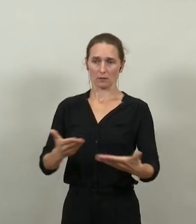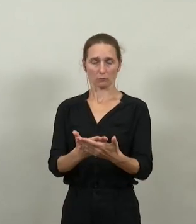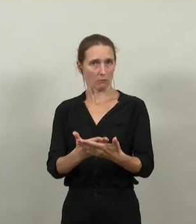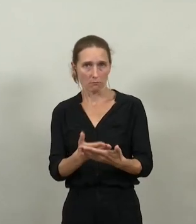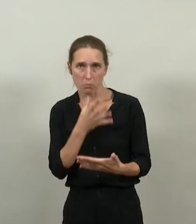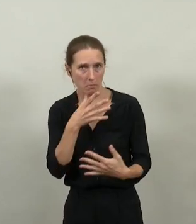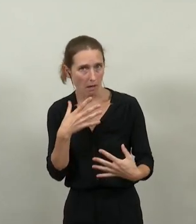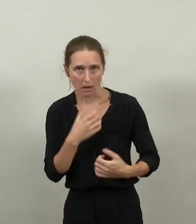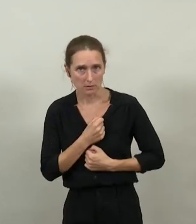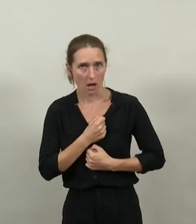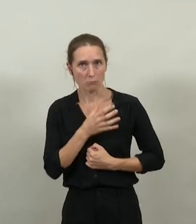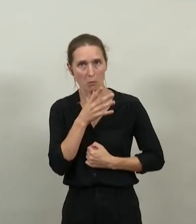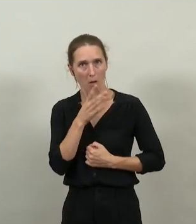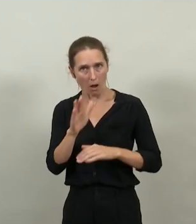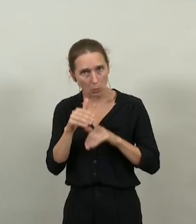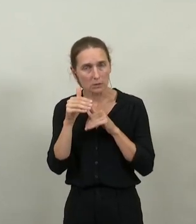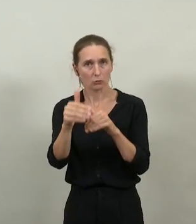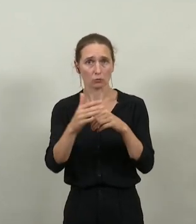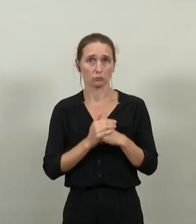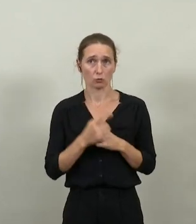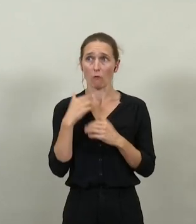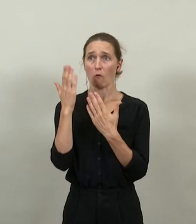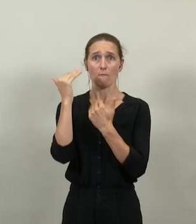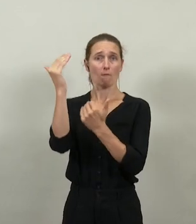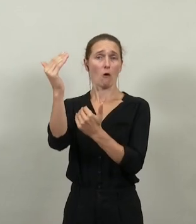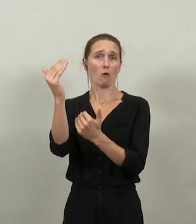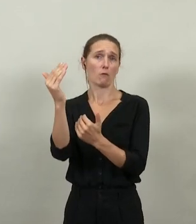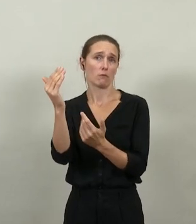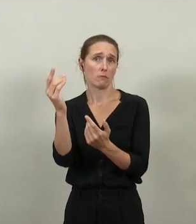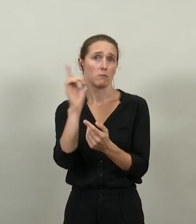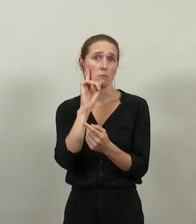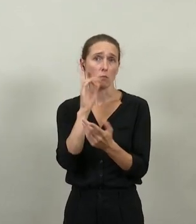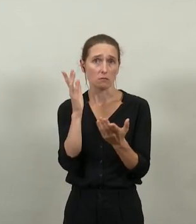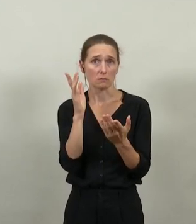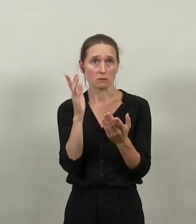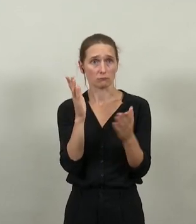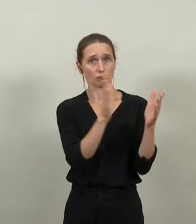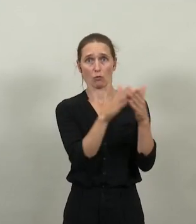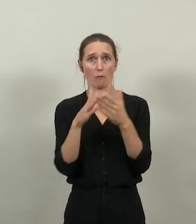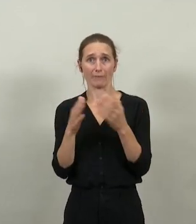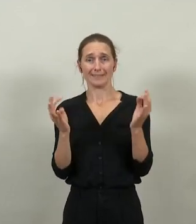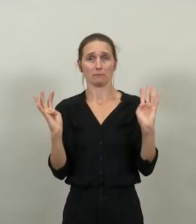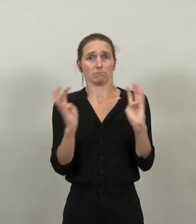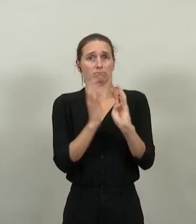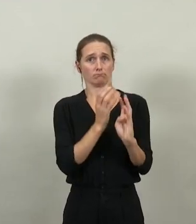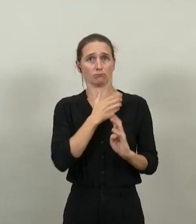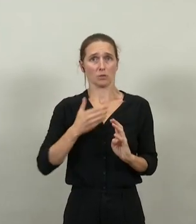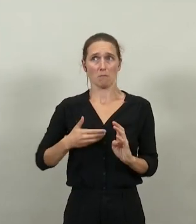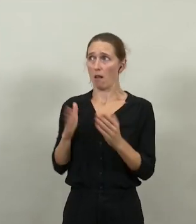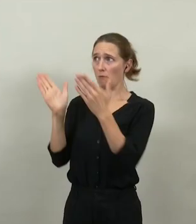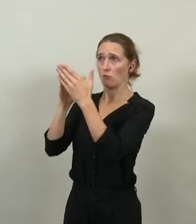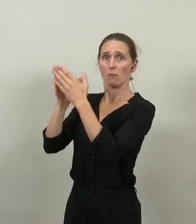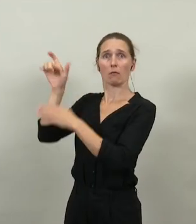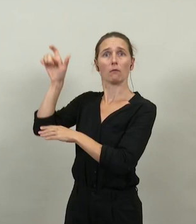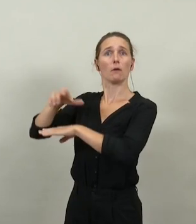ni tenable nous n nous émettons ce vœux à savoir que le conseil municipal de la Ville de Grenoble demande à Monsieur le Préfet de liser de